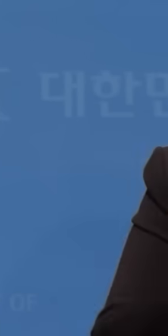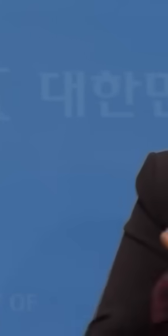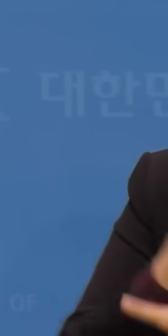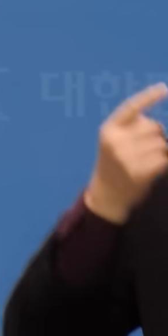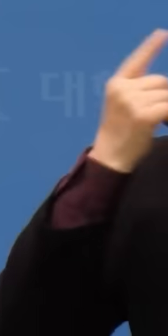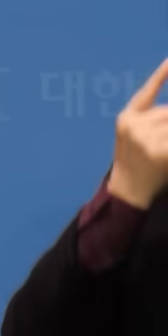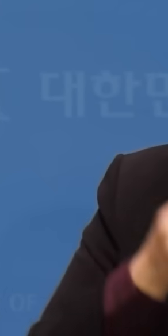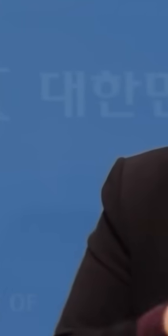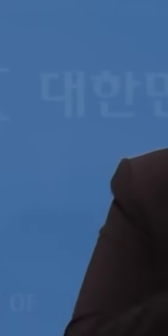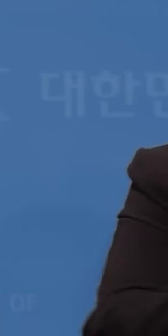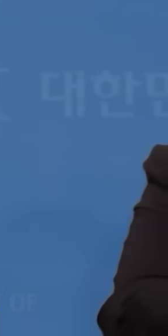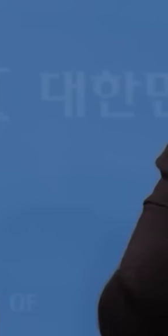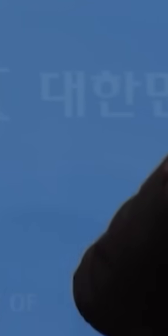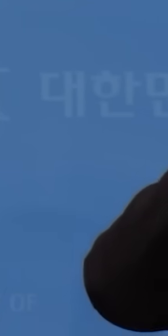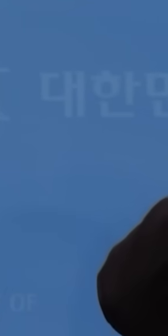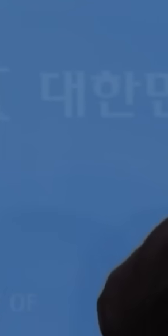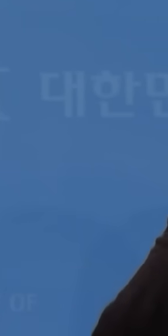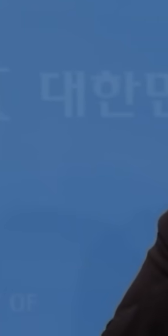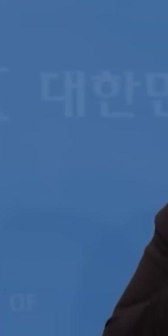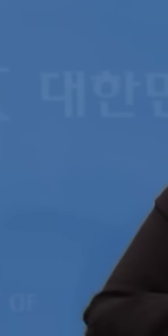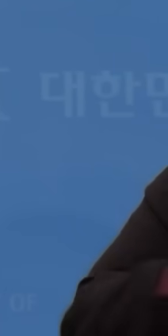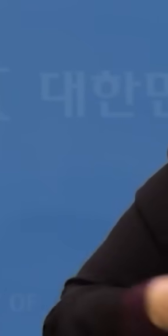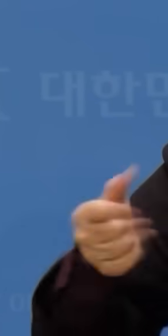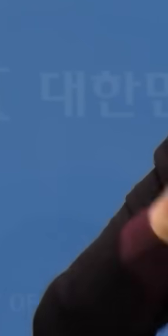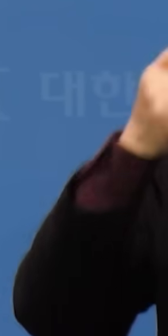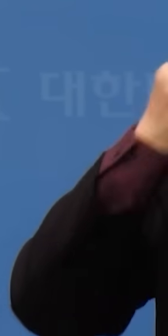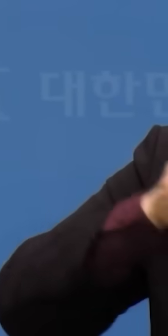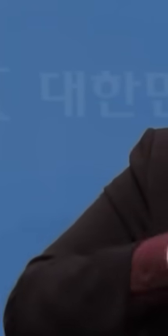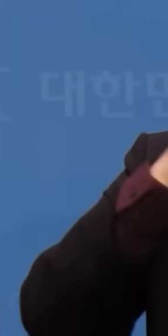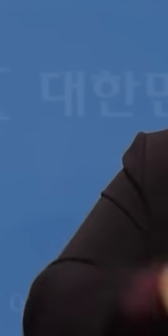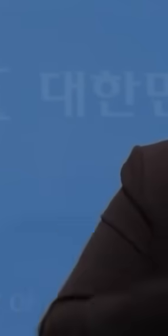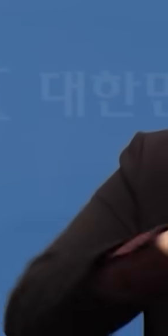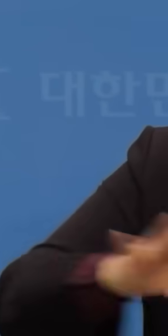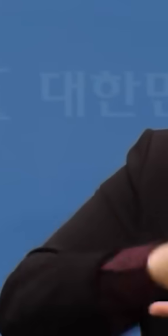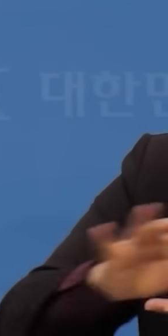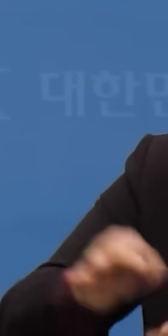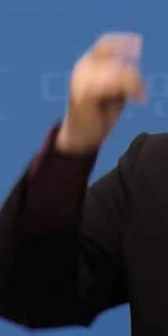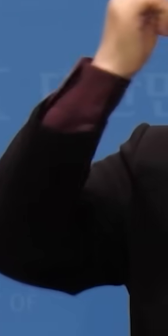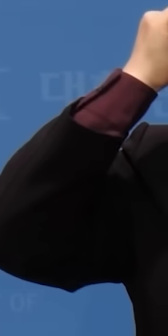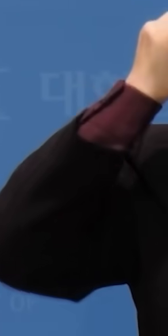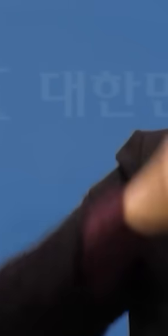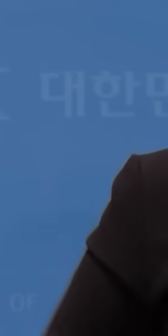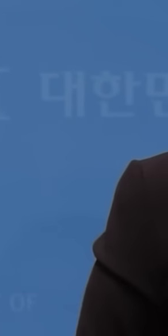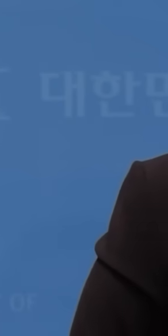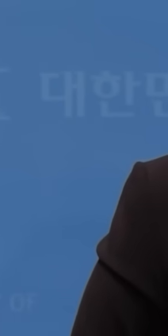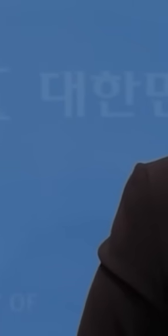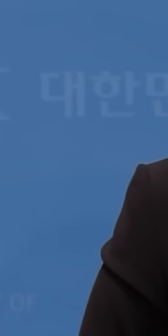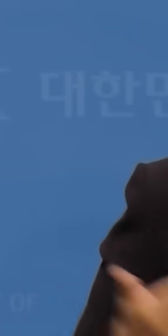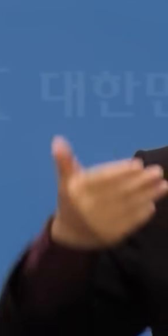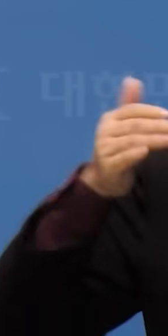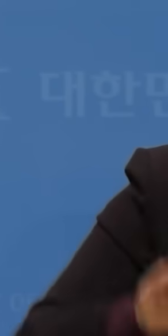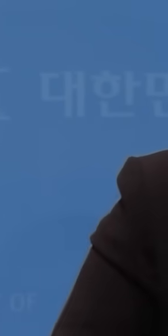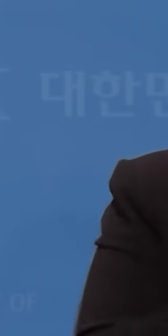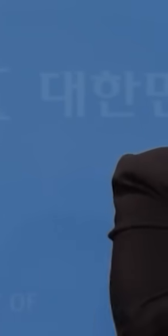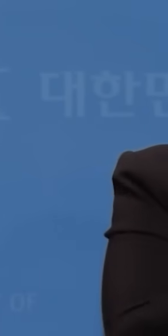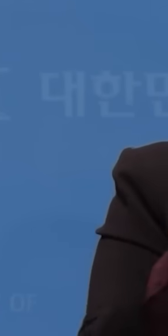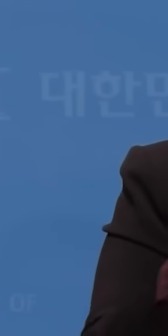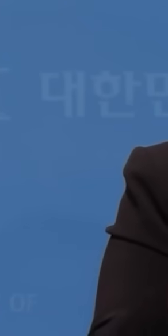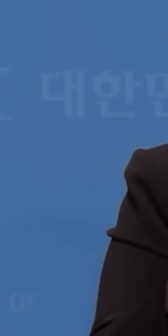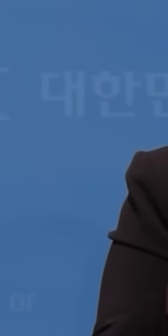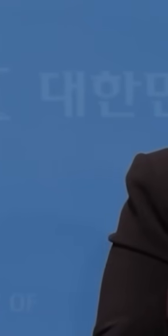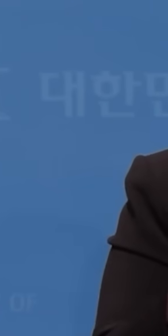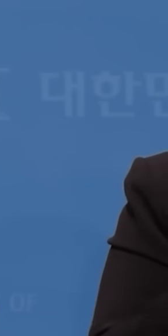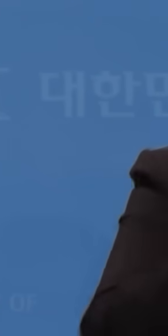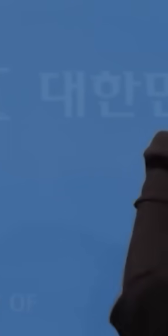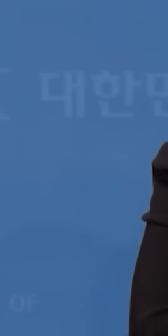왜 저기에 돈을 쓸까? 우리 피 같은 세금을 왜 국회의원들은 저렇게 쓸까? 그런데 우리 국민들은 또